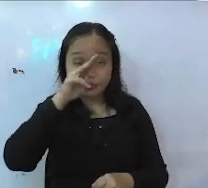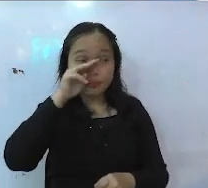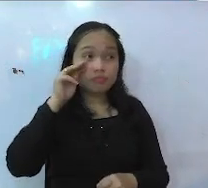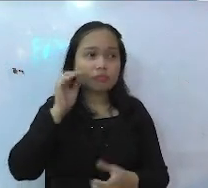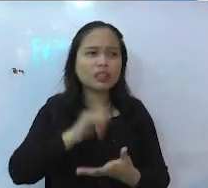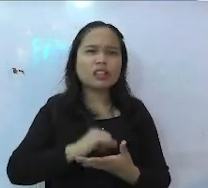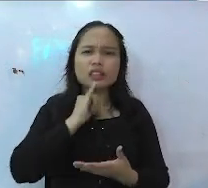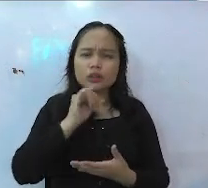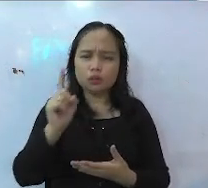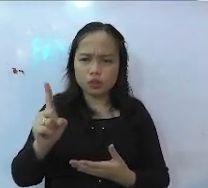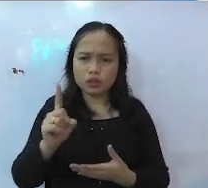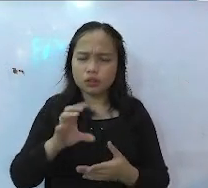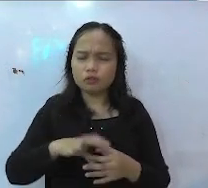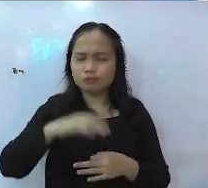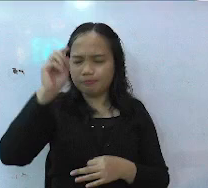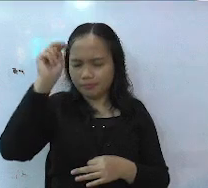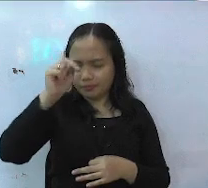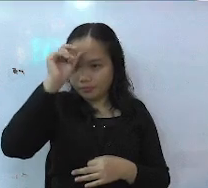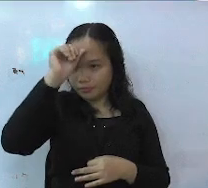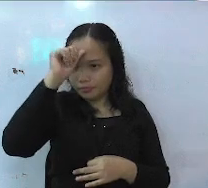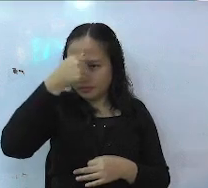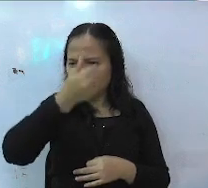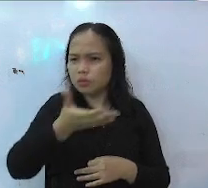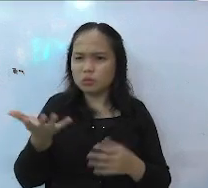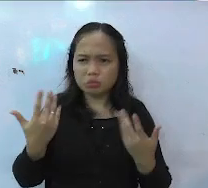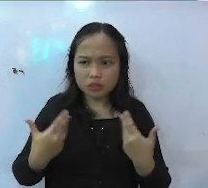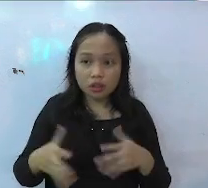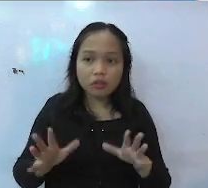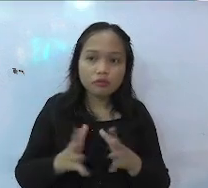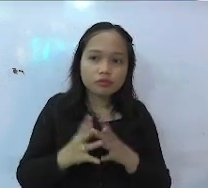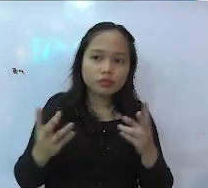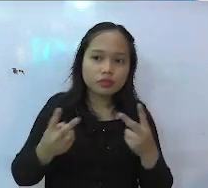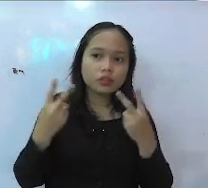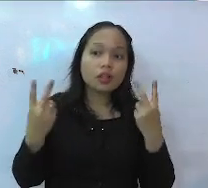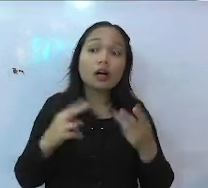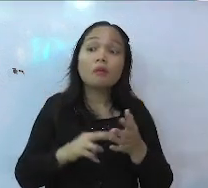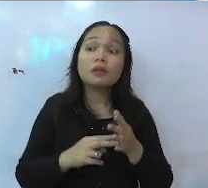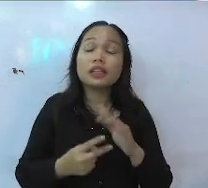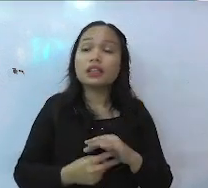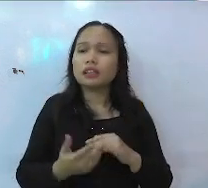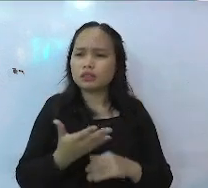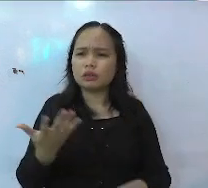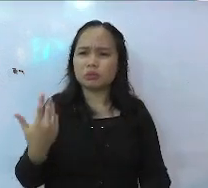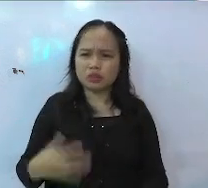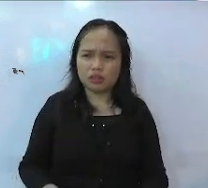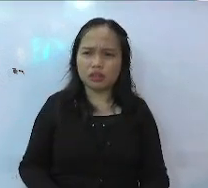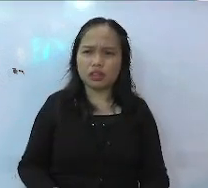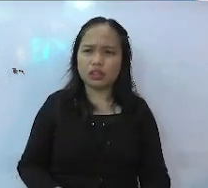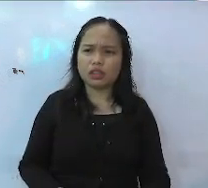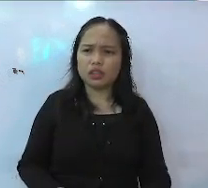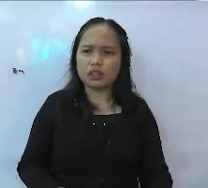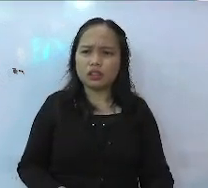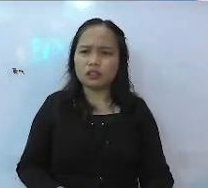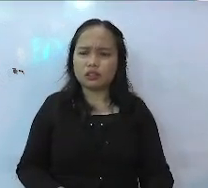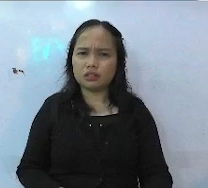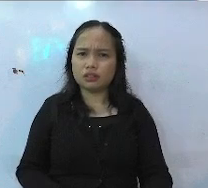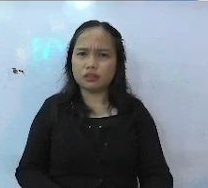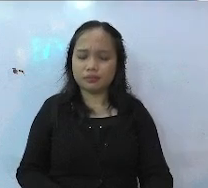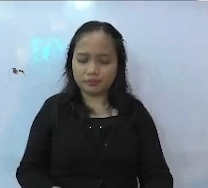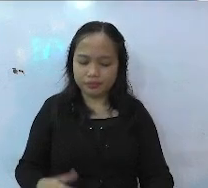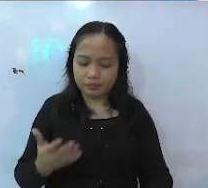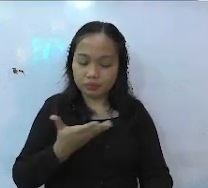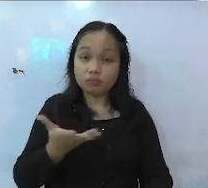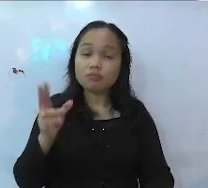pinakamagandang ilagay sa isipan Victorious ka na you see kailangan niyong pagbuti gusto ko na talagang pakawalan to eh